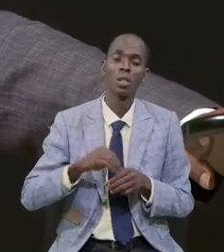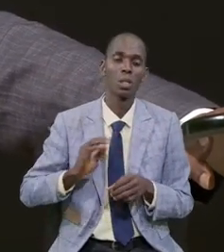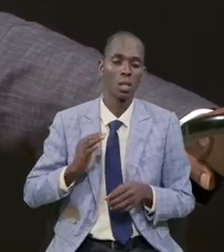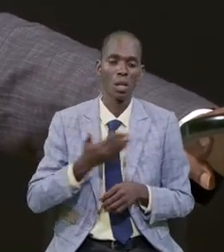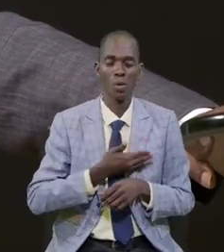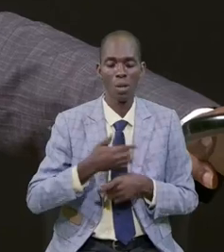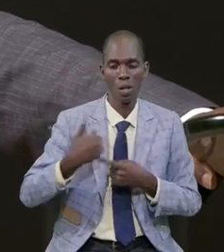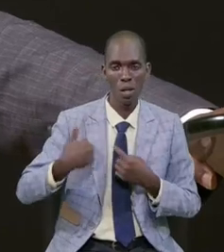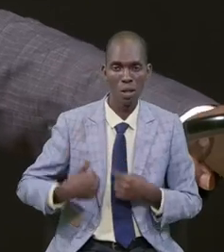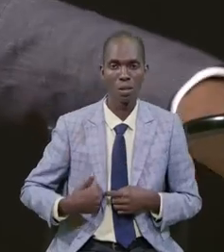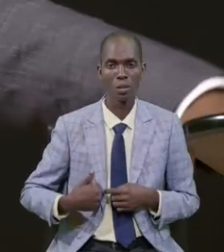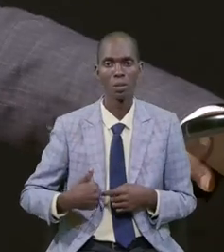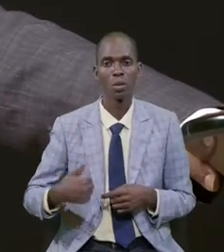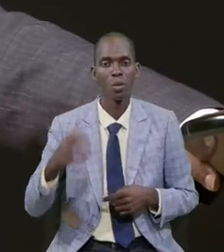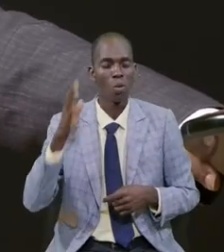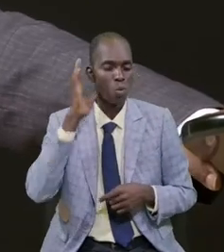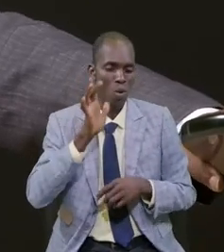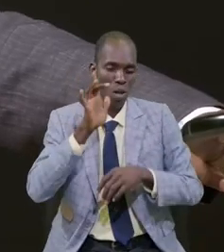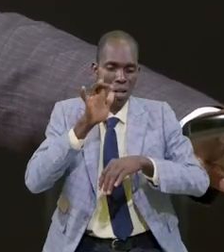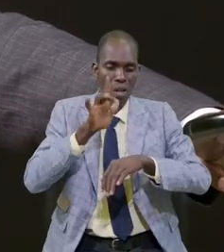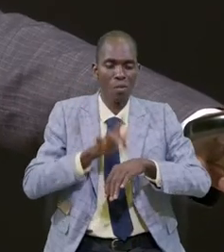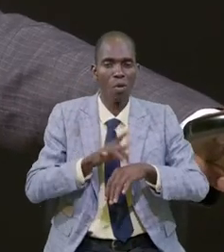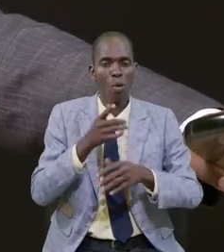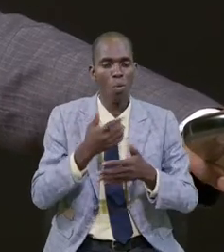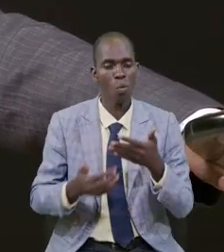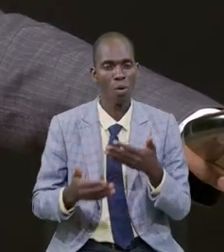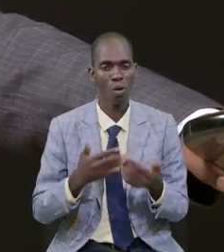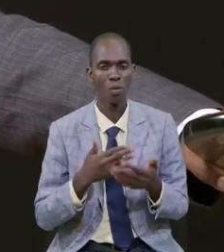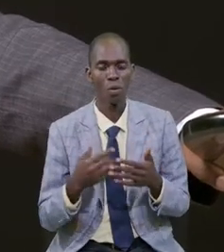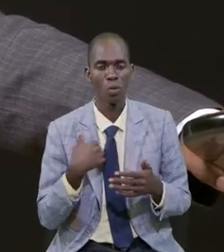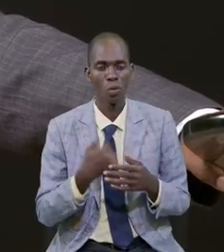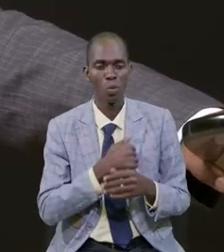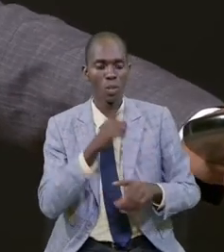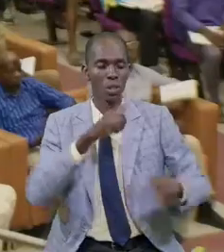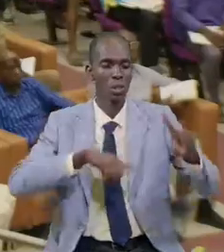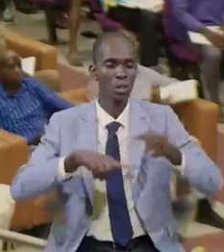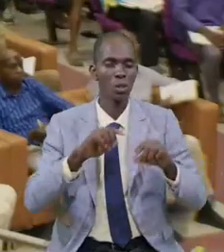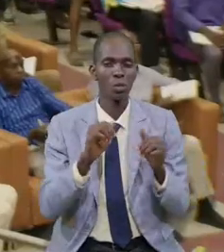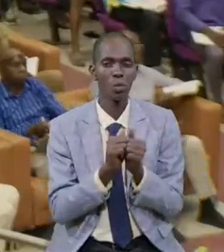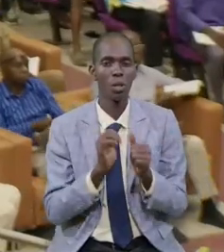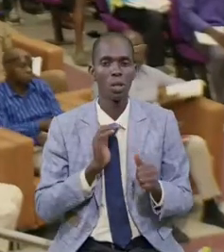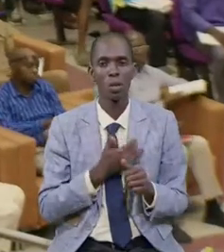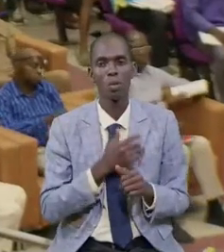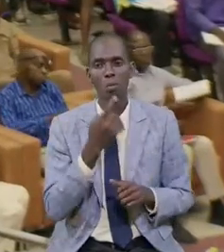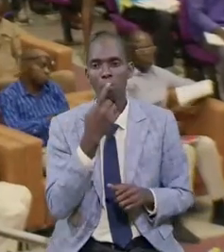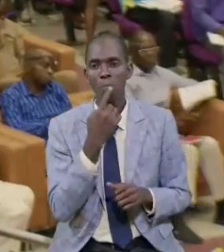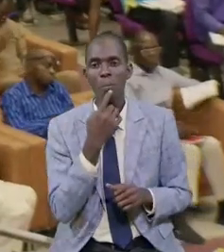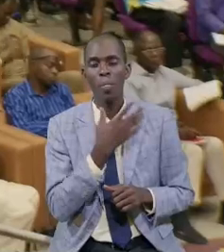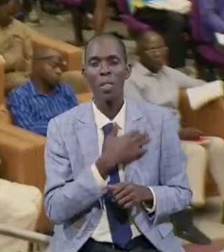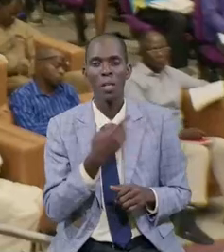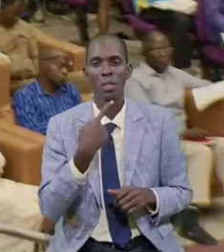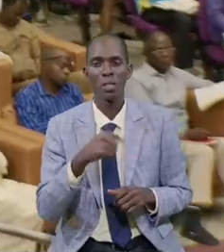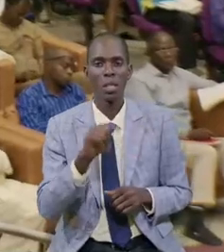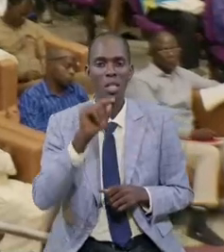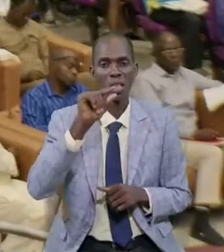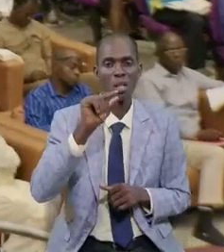l'affection dans notre cœur, cela va affecter ce que nous disons de la bouche. Et le petit